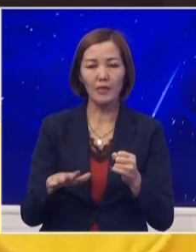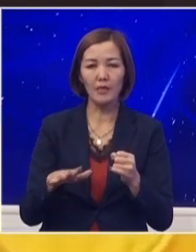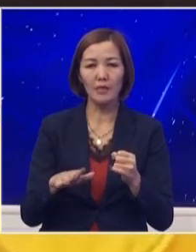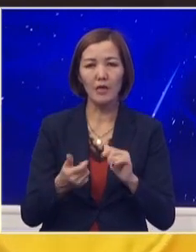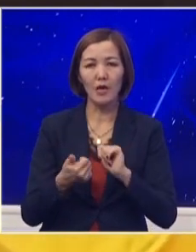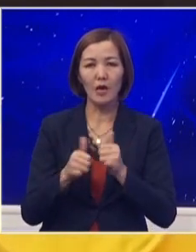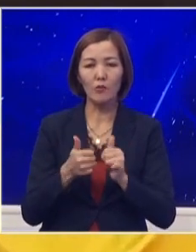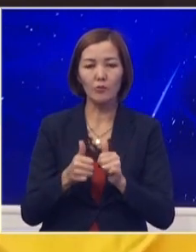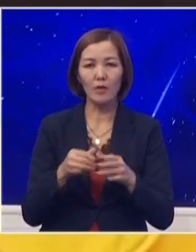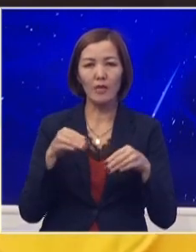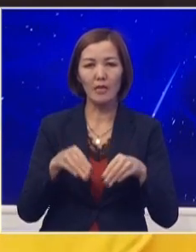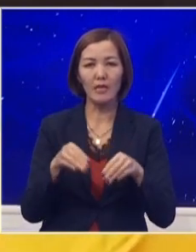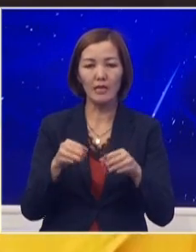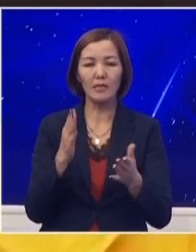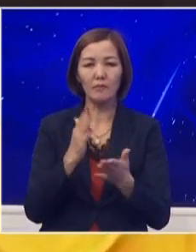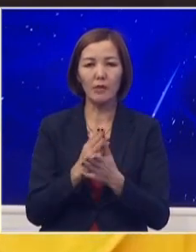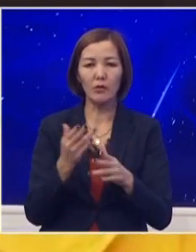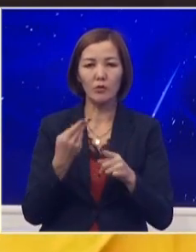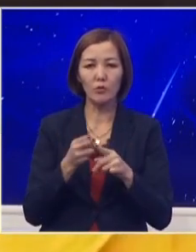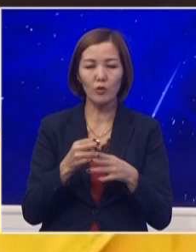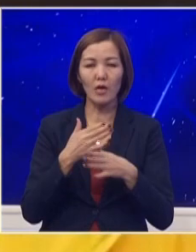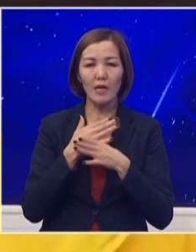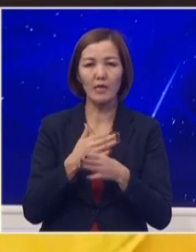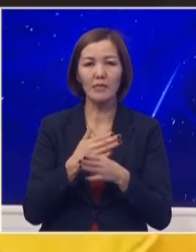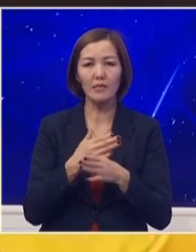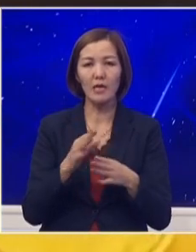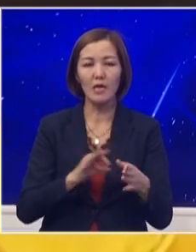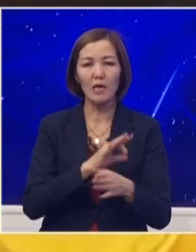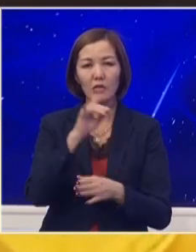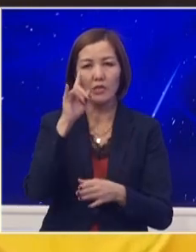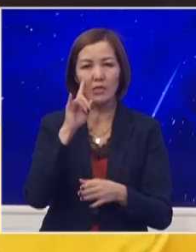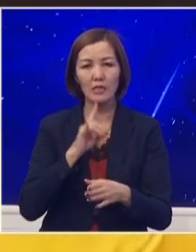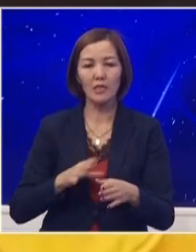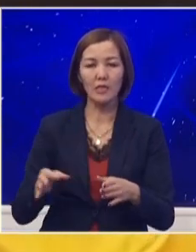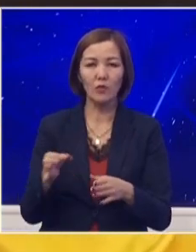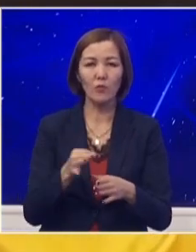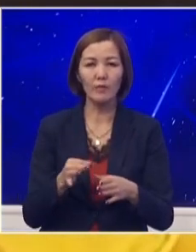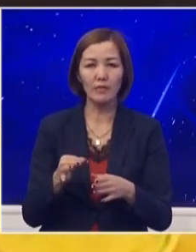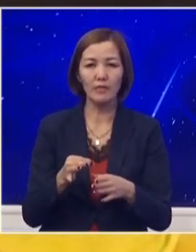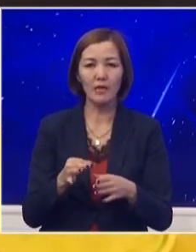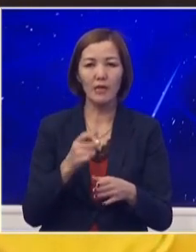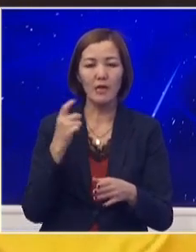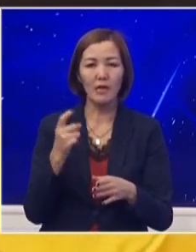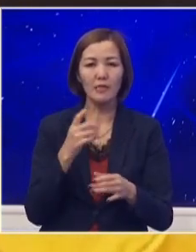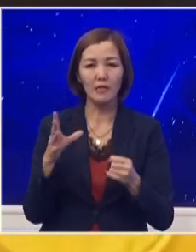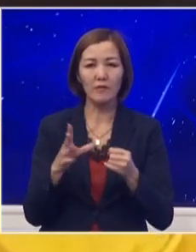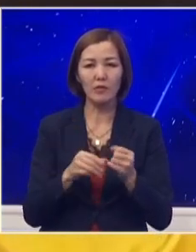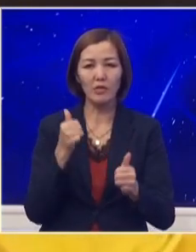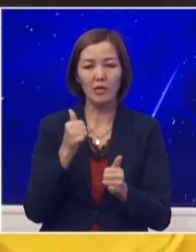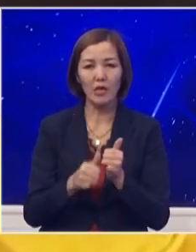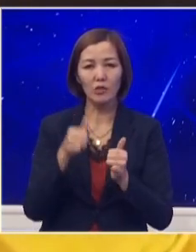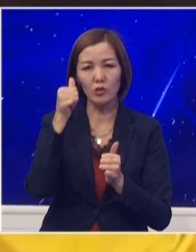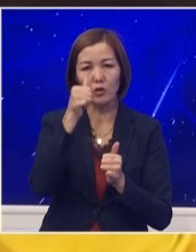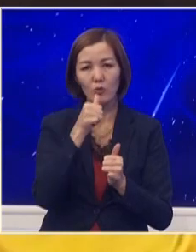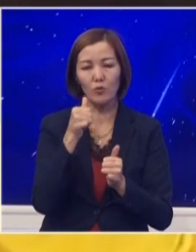ауыспалы егіс бар. Міне соның арқасында мына осы Шығыс Қазақстан облысындағы осы шаруашылықтың жері жылдан жылға